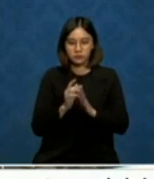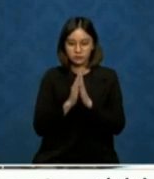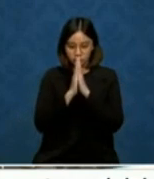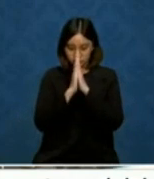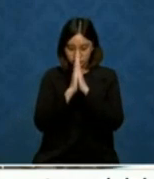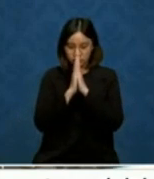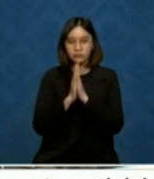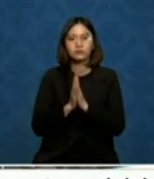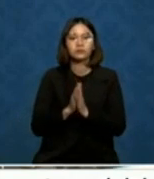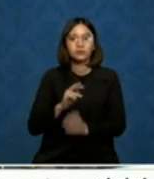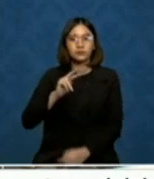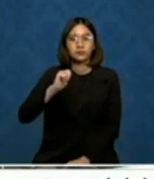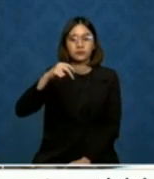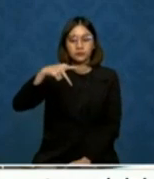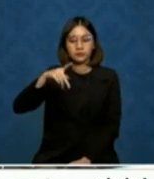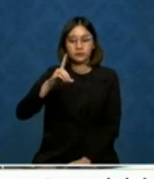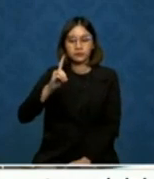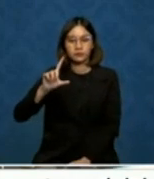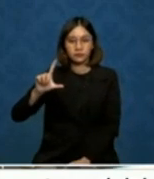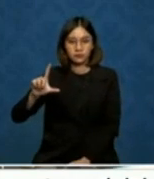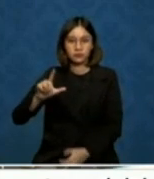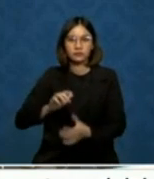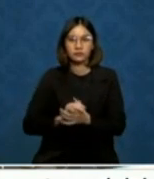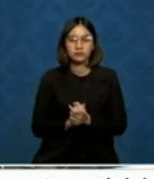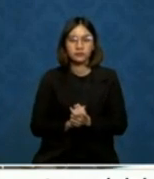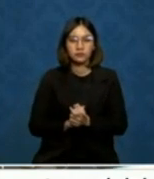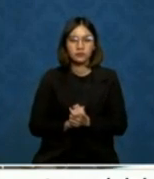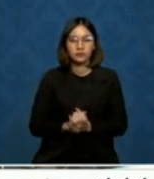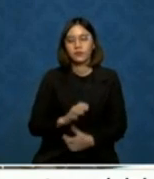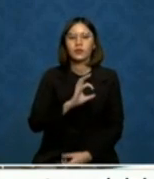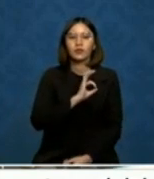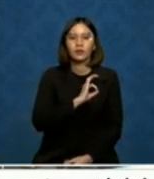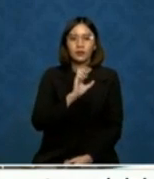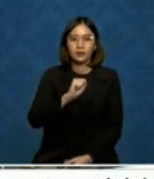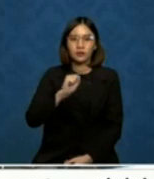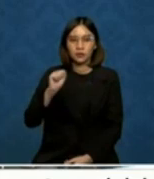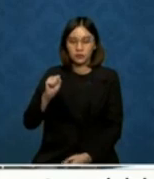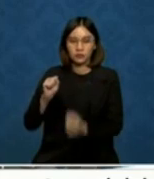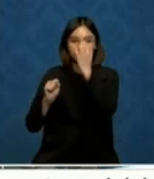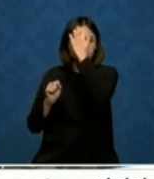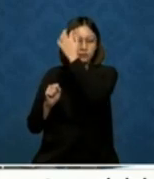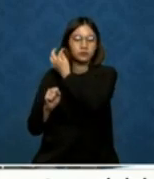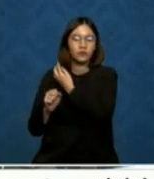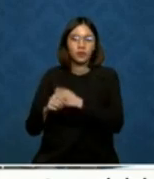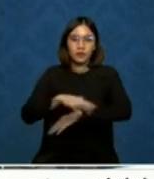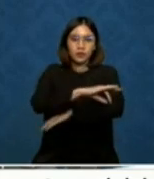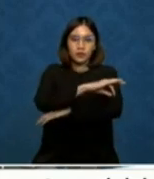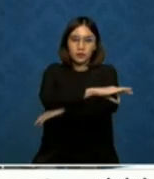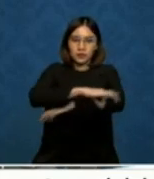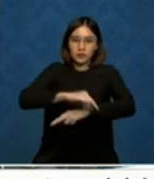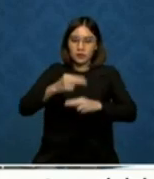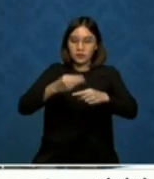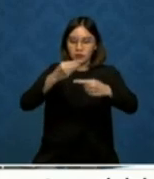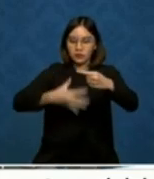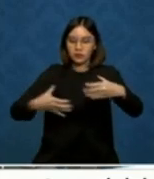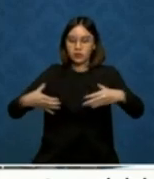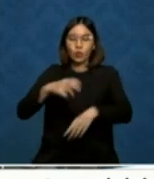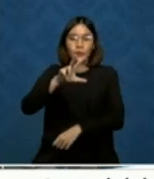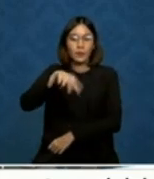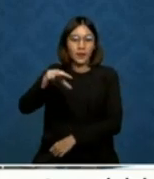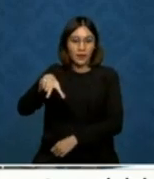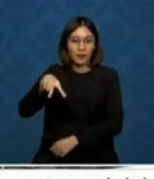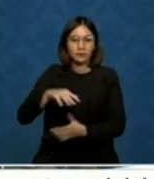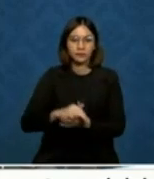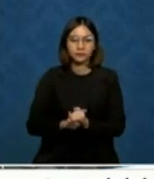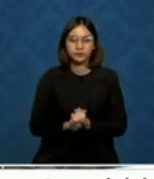ที่ครบครับผมนพดลปัทมะสมาชิกสภาผู้แทนราษฎรระบบบัญชีรายชื่อพรรคเพื่อไทยนะครับ